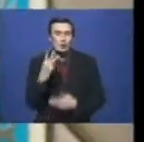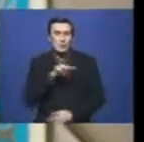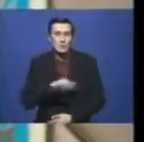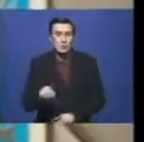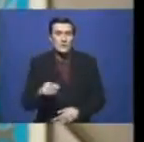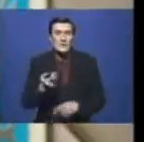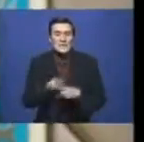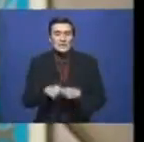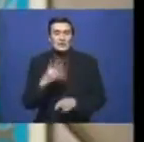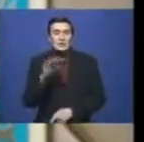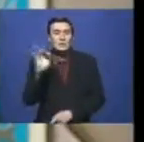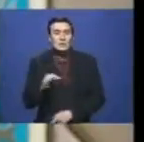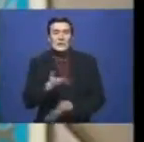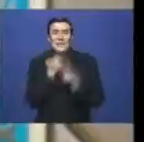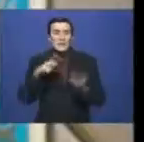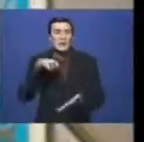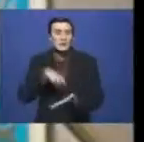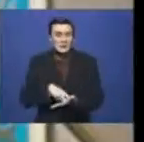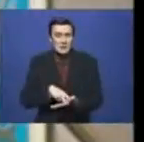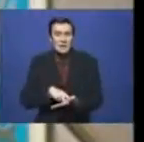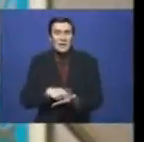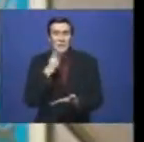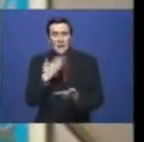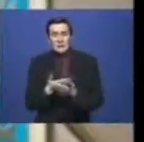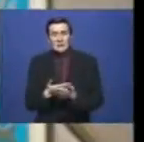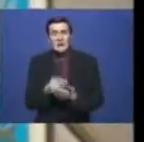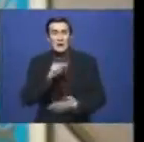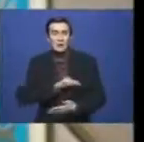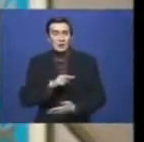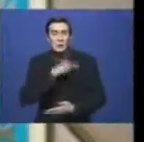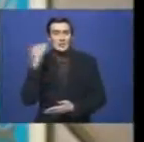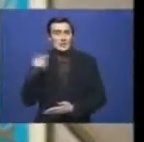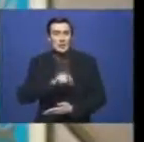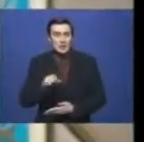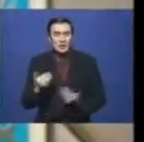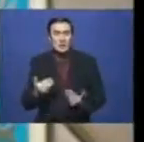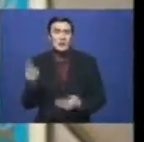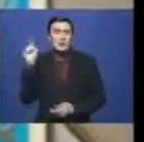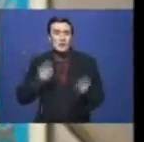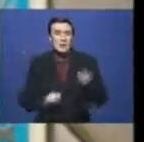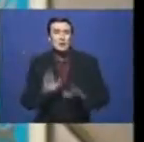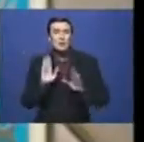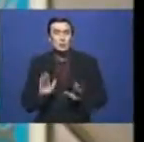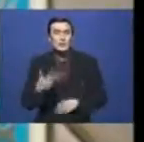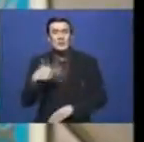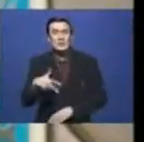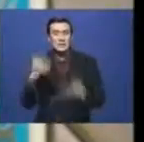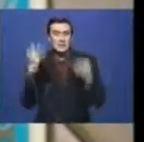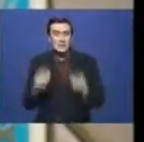них 4% не были зарегистрированы. Как показывает практика, сейчас российские граждане к нам прибывают только на 30 дней.